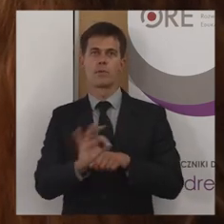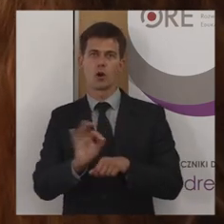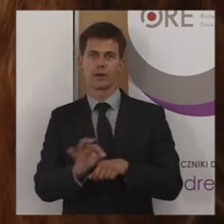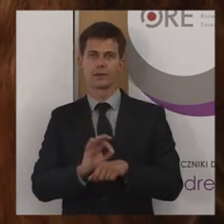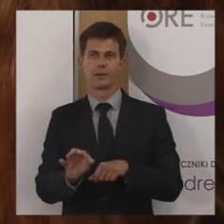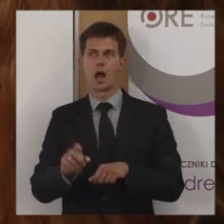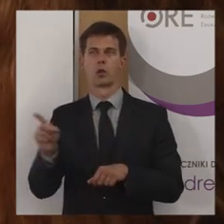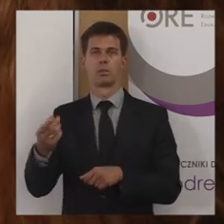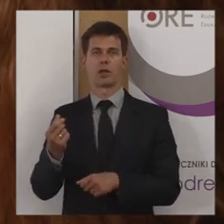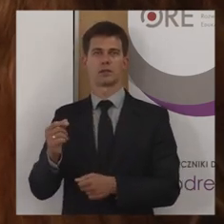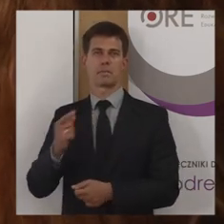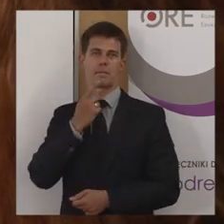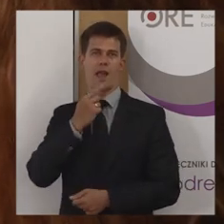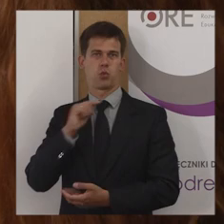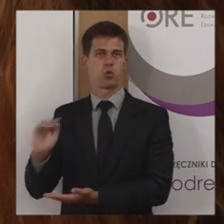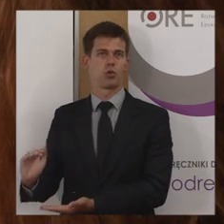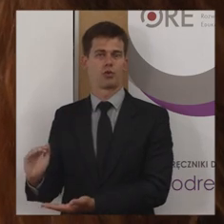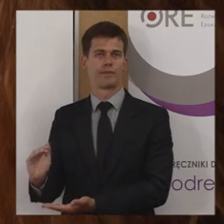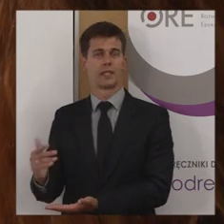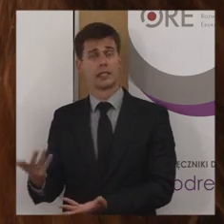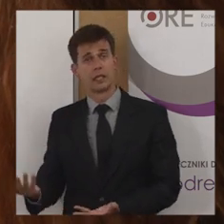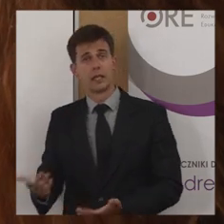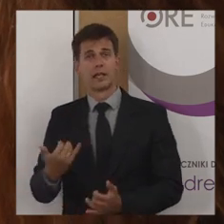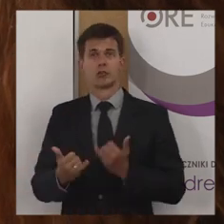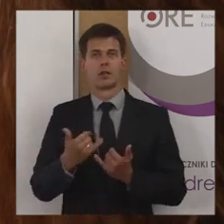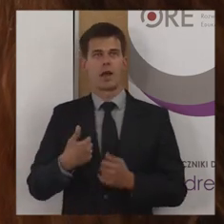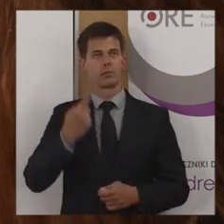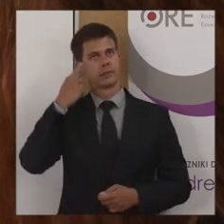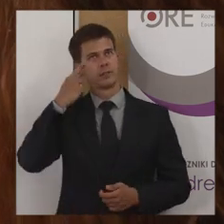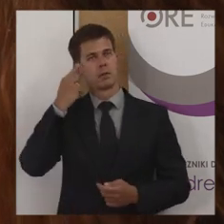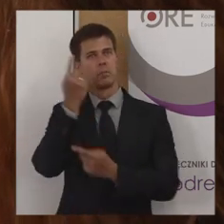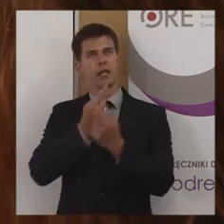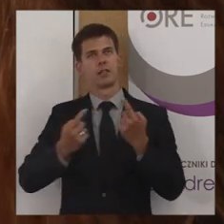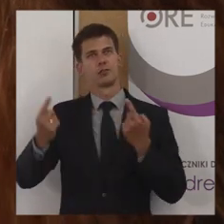dość ograniczonych budżetów. Ale jeżeli będziemy myśleć, że